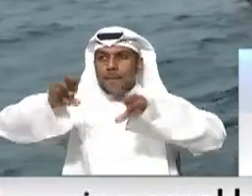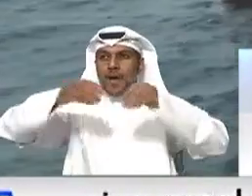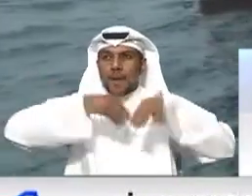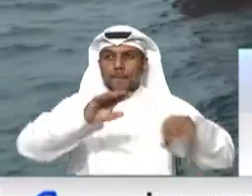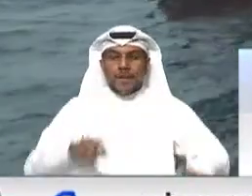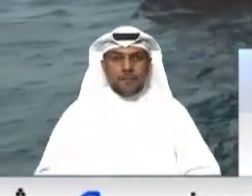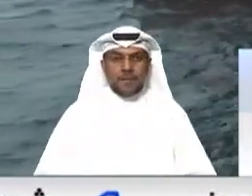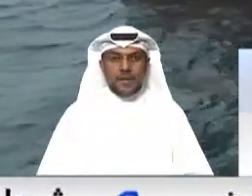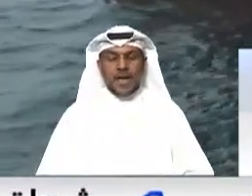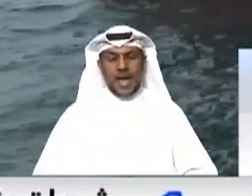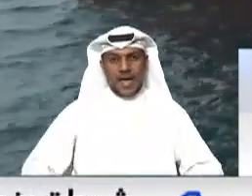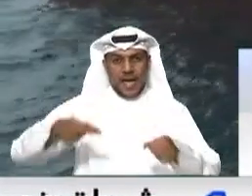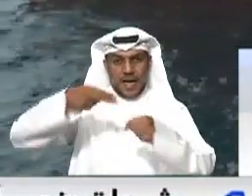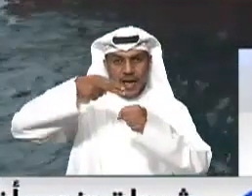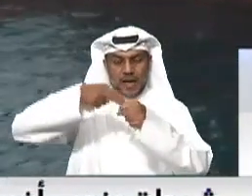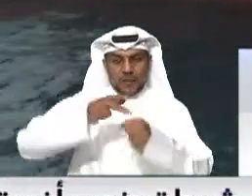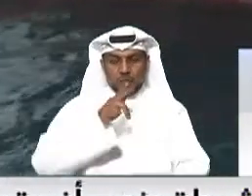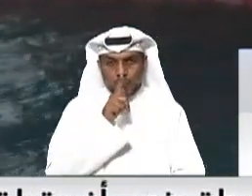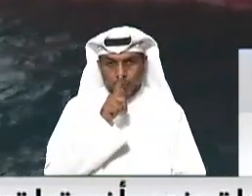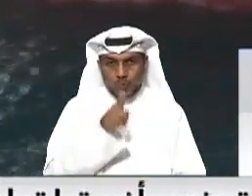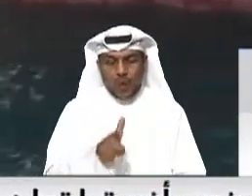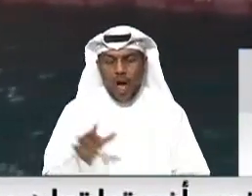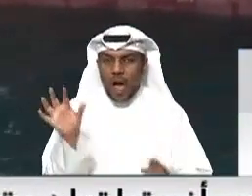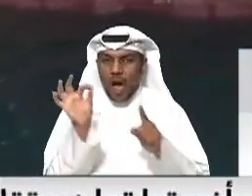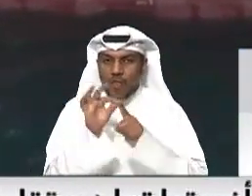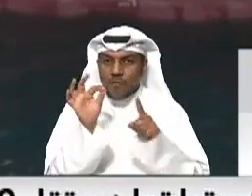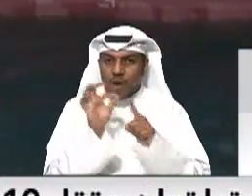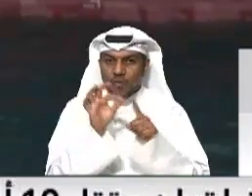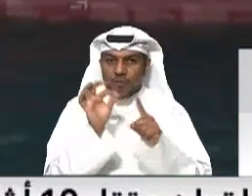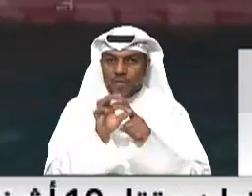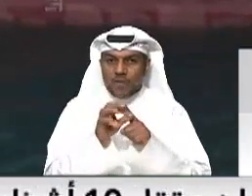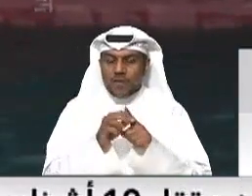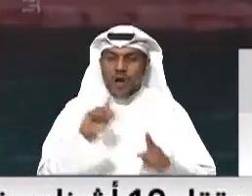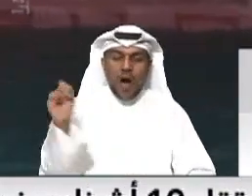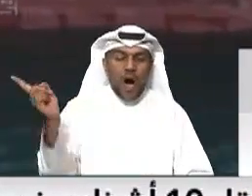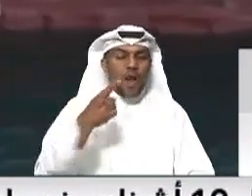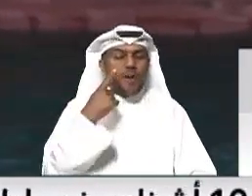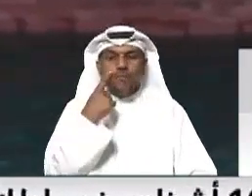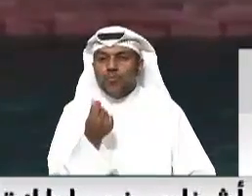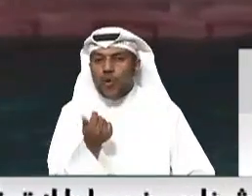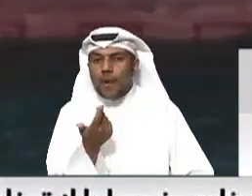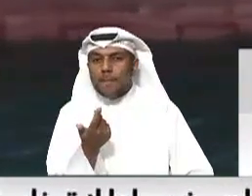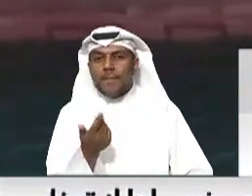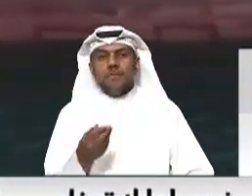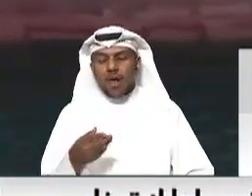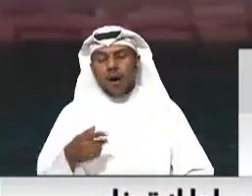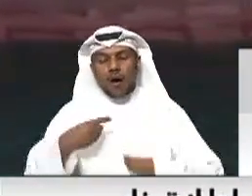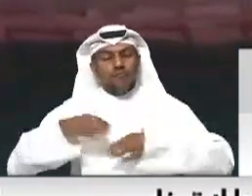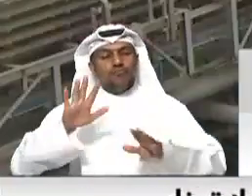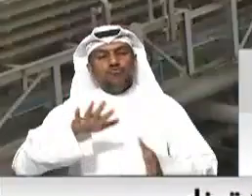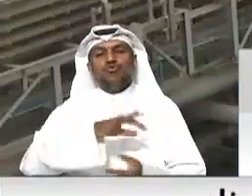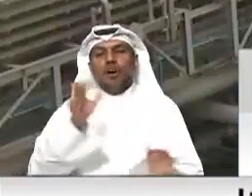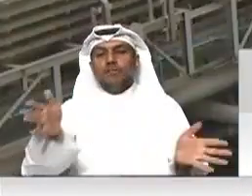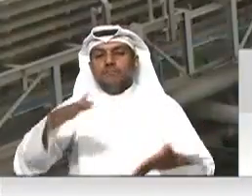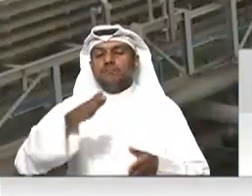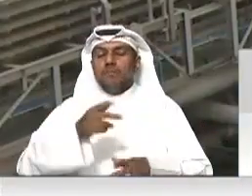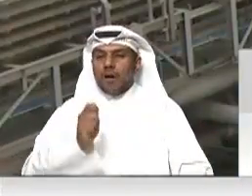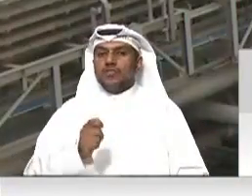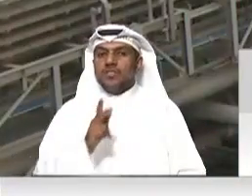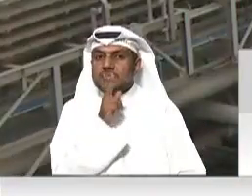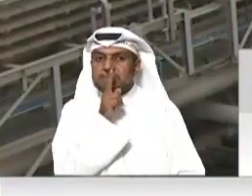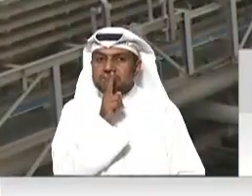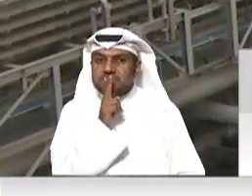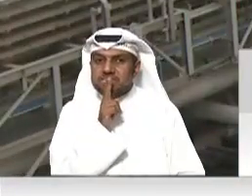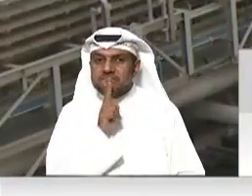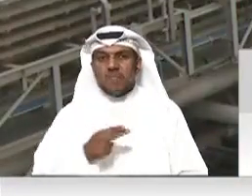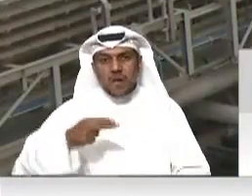الزور أثبتت جدارتها في تحقيق متطلبات الأسواق العالمية من المنتجات البترولية ذات الجودة العالية،